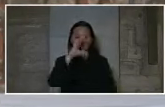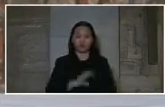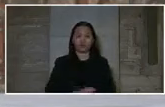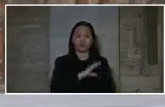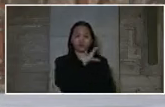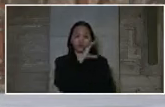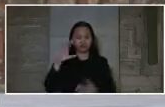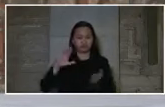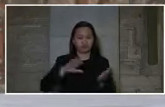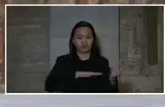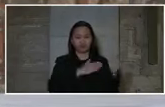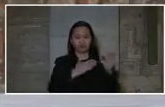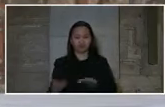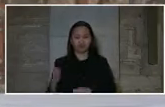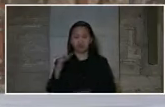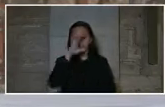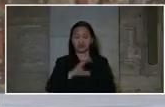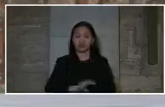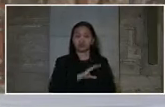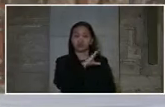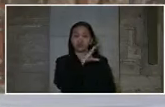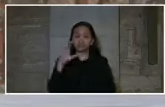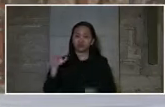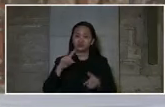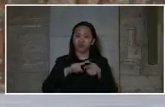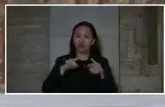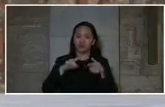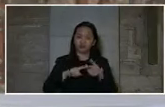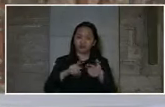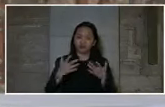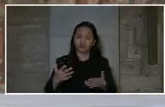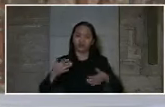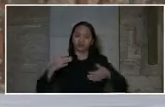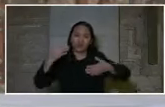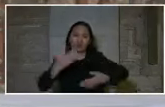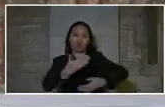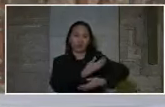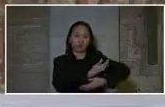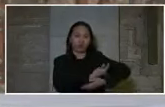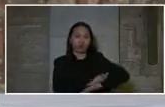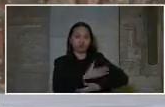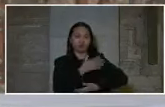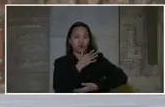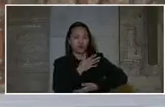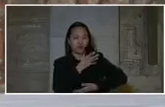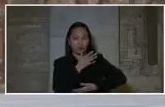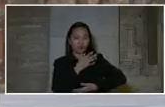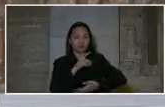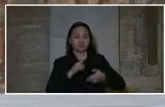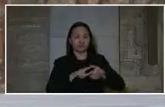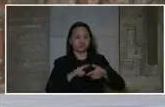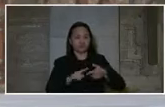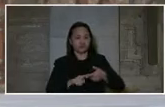krus, nung siya ay kunin ng kanyang ina at ilagay sa kanyang